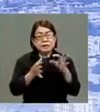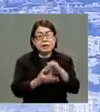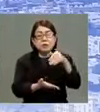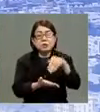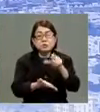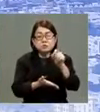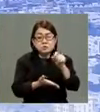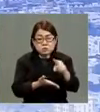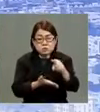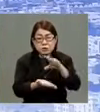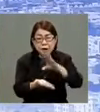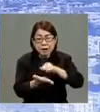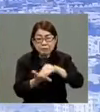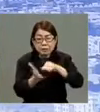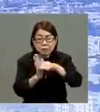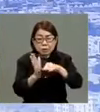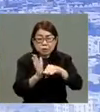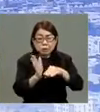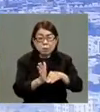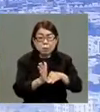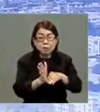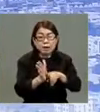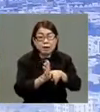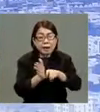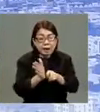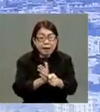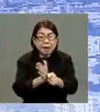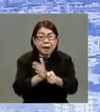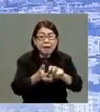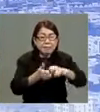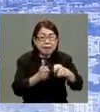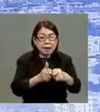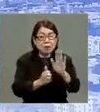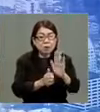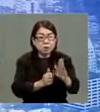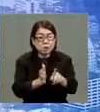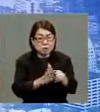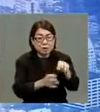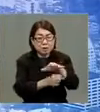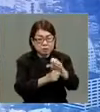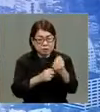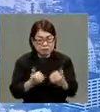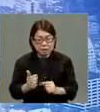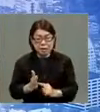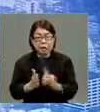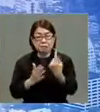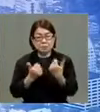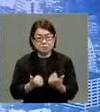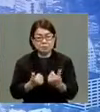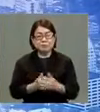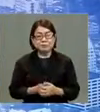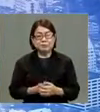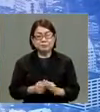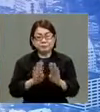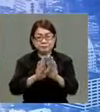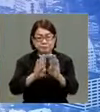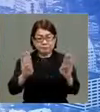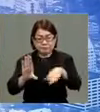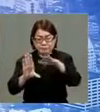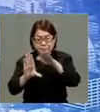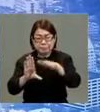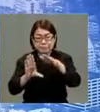ดเชื้อโควิด -19 ครับวันนี้ก็ขอเริ่มต้นด้วยเป็นวันแรกนะครับที่เราได้ใช้แพลตฟอร์มไทยชนะกันนะ